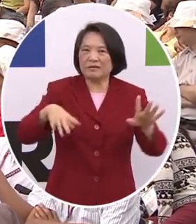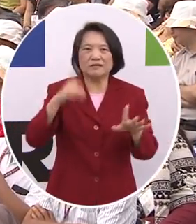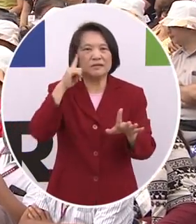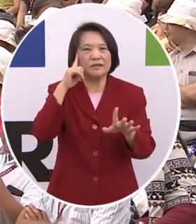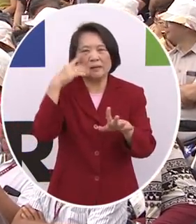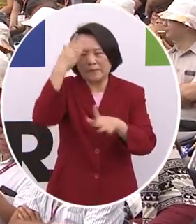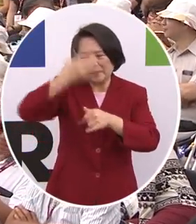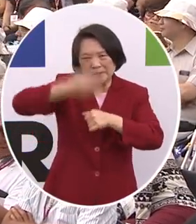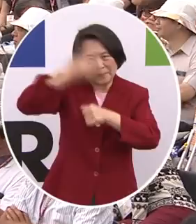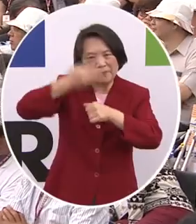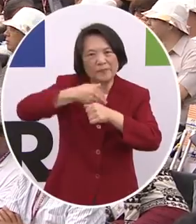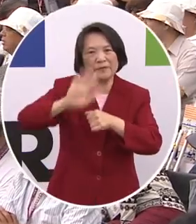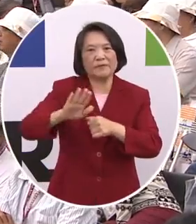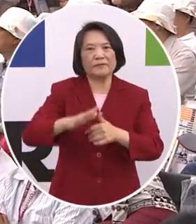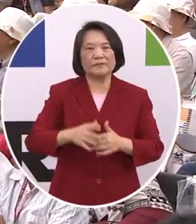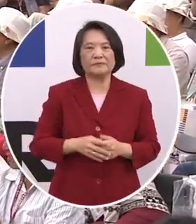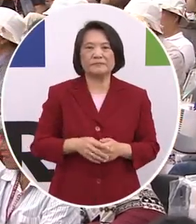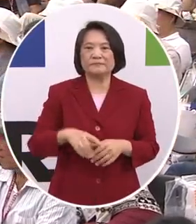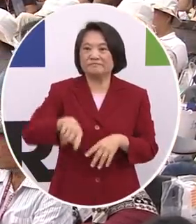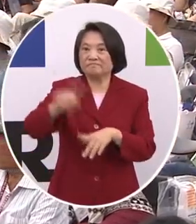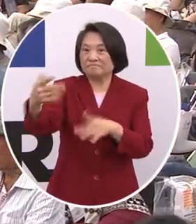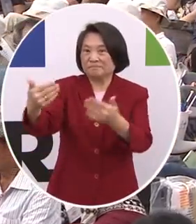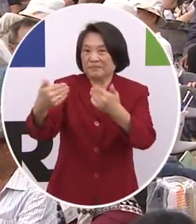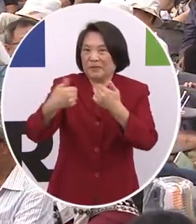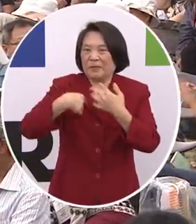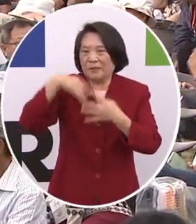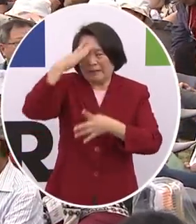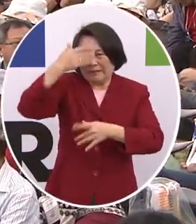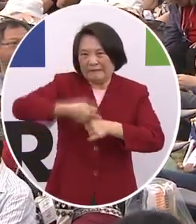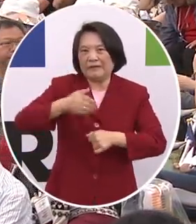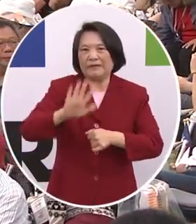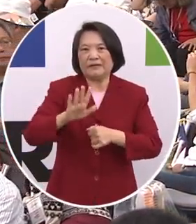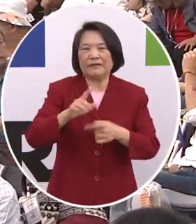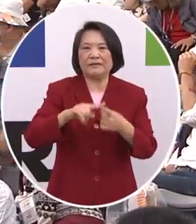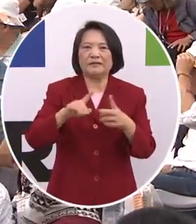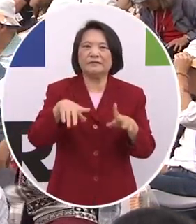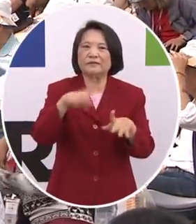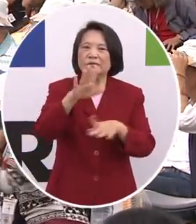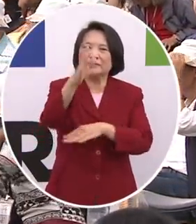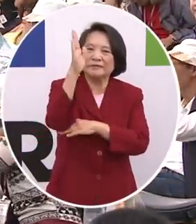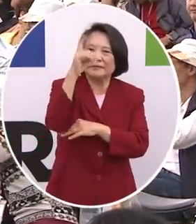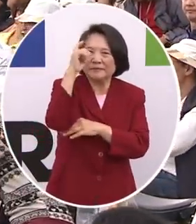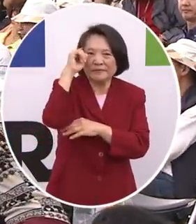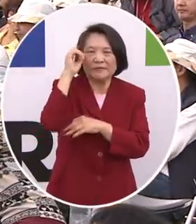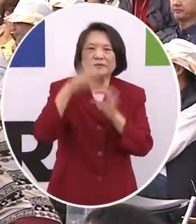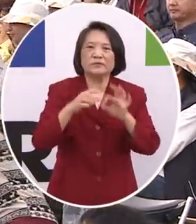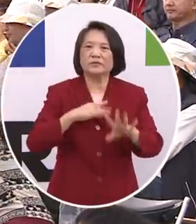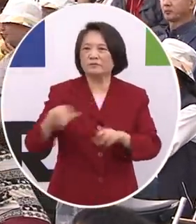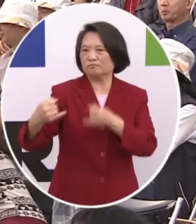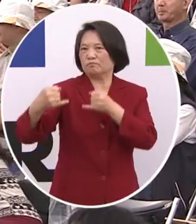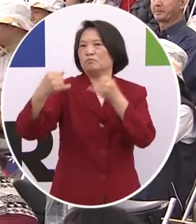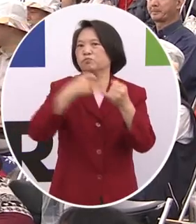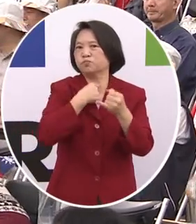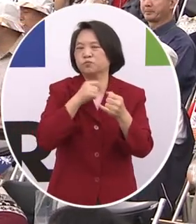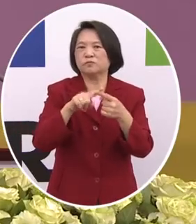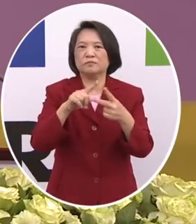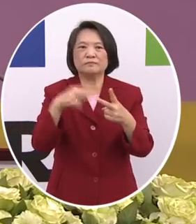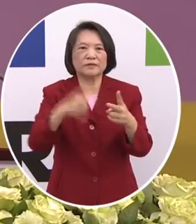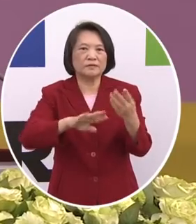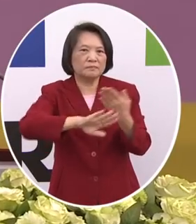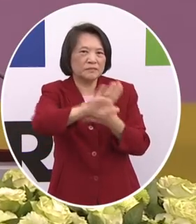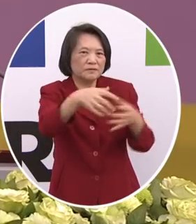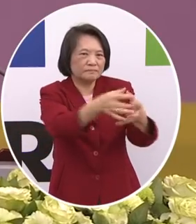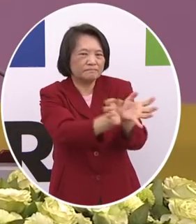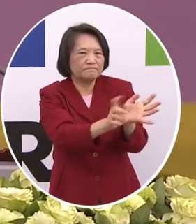状。面对打压，有些人希望政府采取更具对抗性的立场，不过也